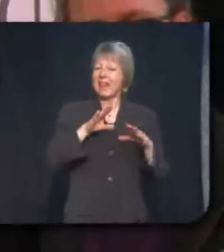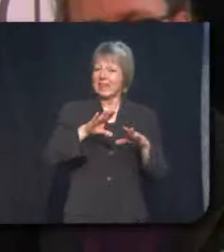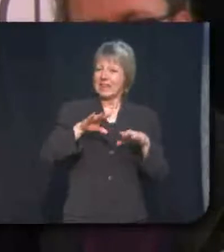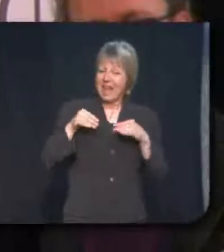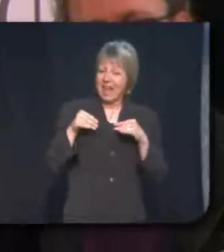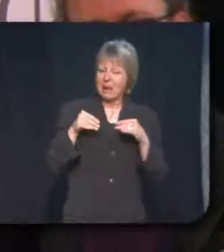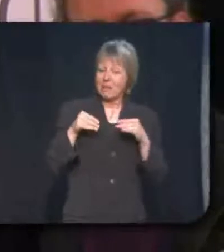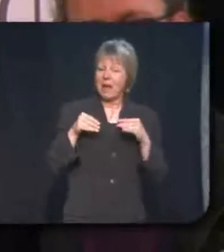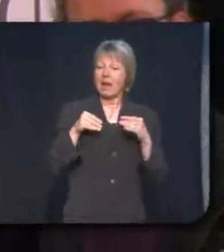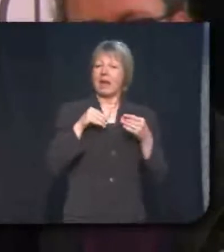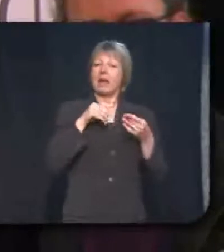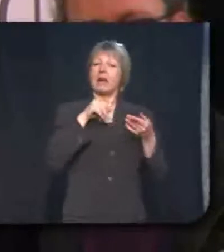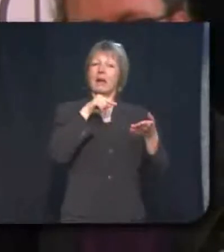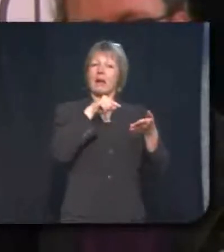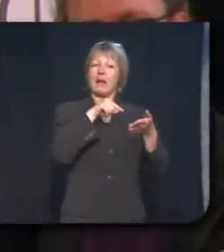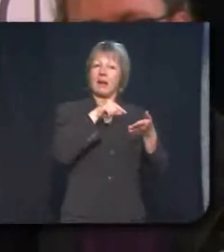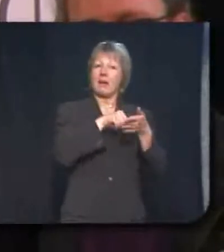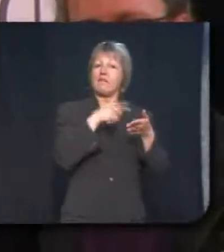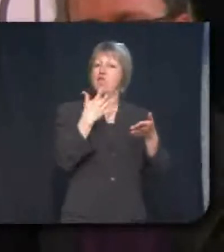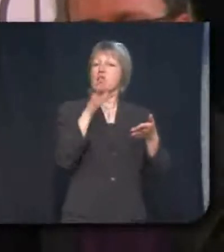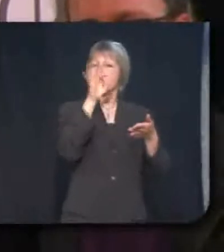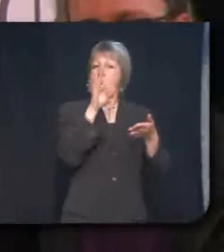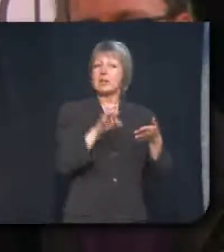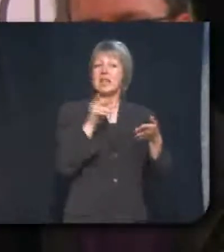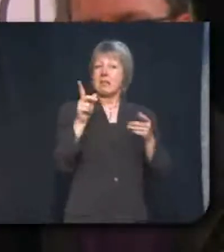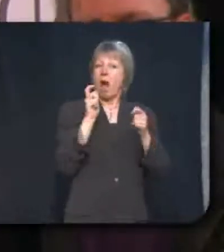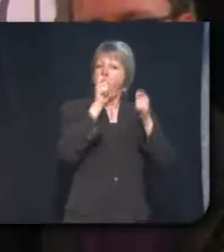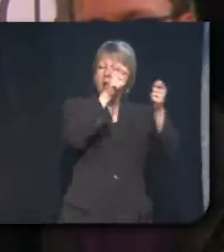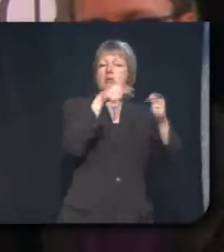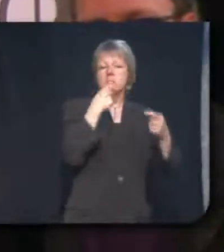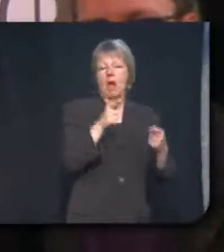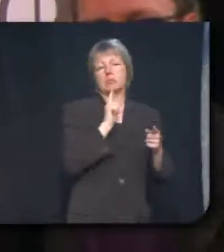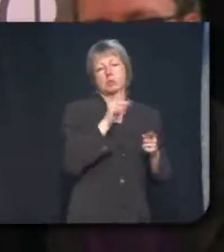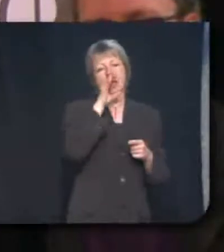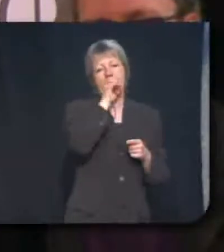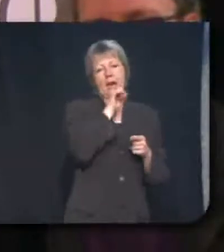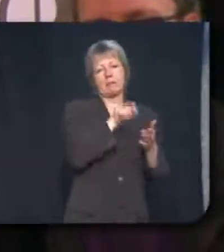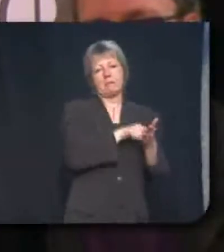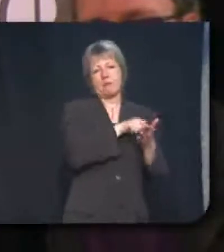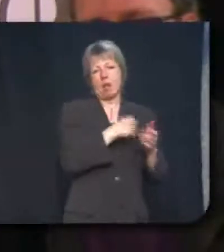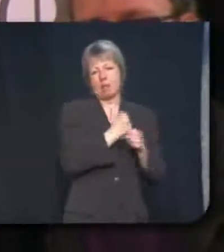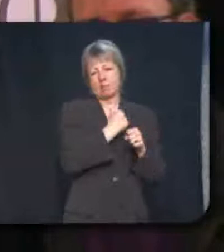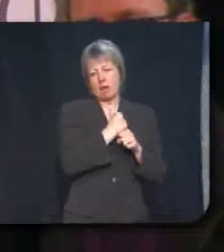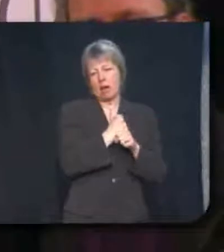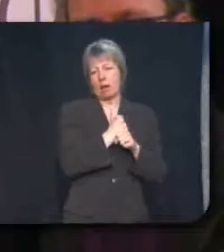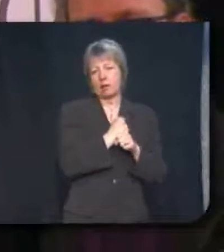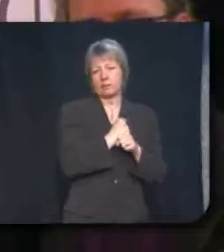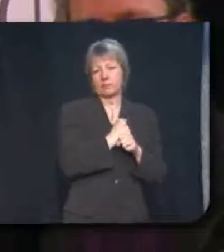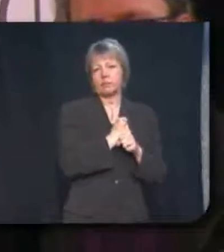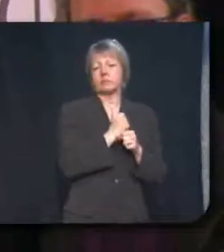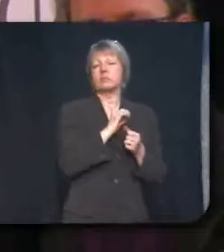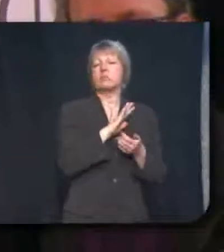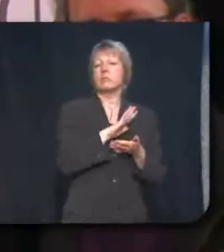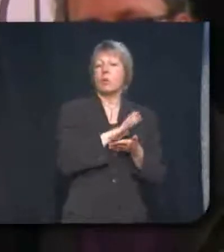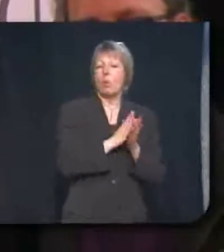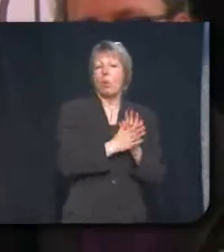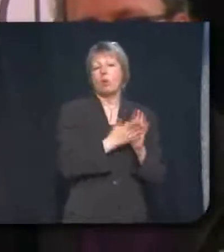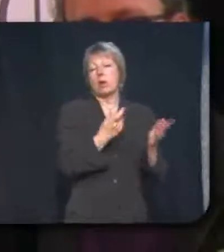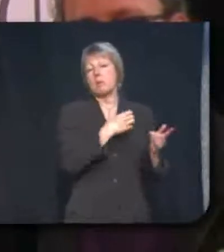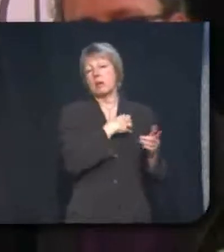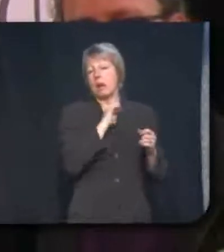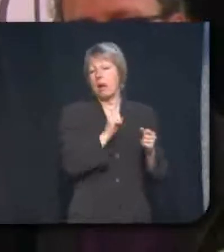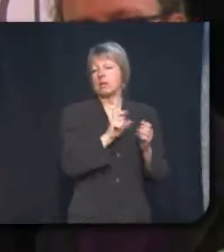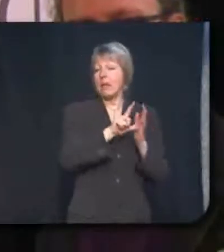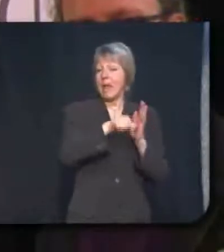das beantragen dann muss diese Abstimmung geheim durchgeführt werden bzw wenn sich die Partei das nicht leisten kann dann